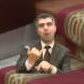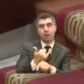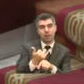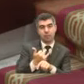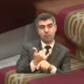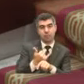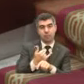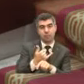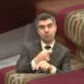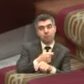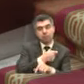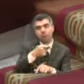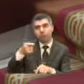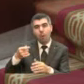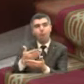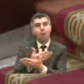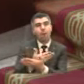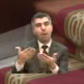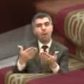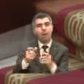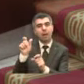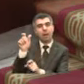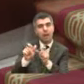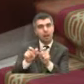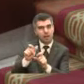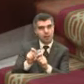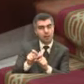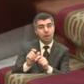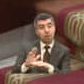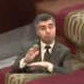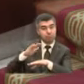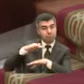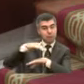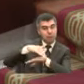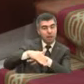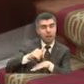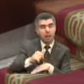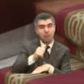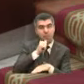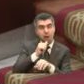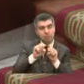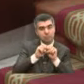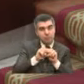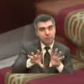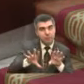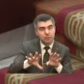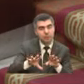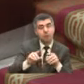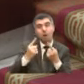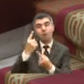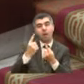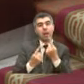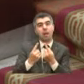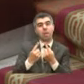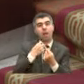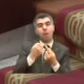قائمه للتوزيع، بمعنى في نهايه المطاف اما غيجي الماء من السد، ولا غيجي من فرشه مائيه معينه،